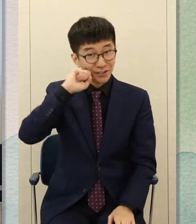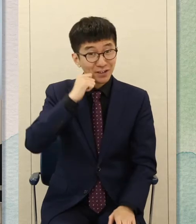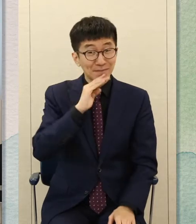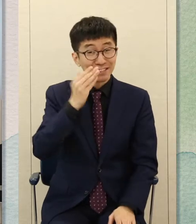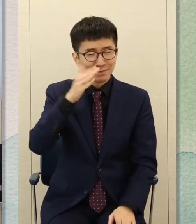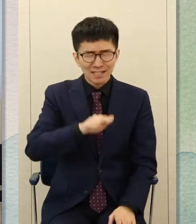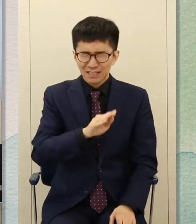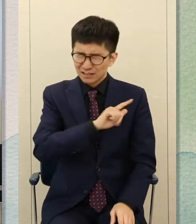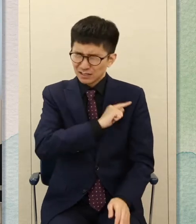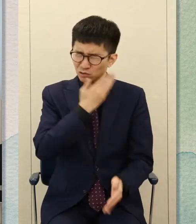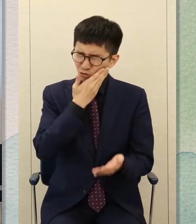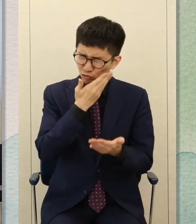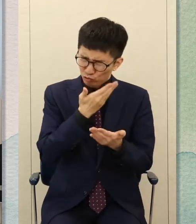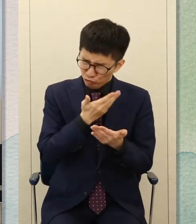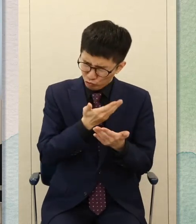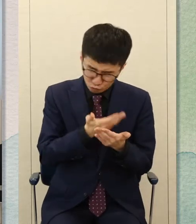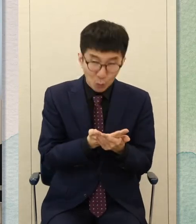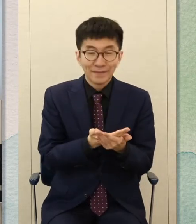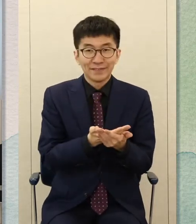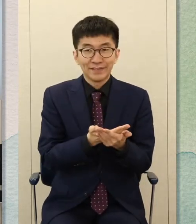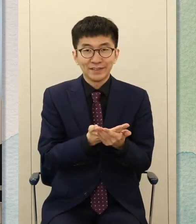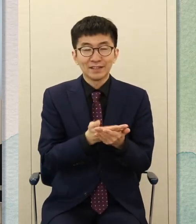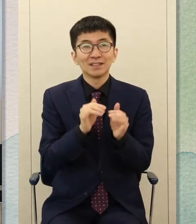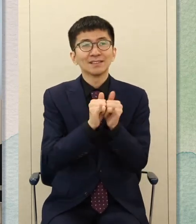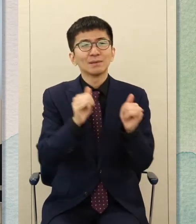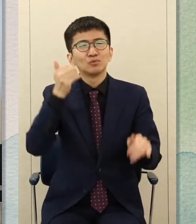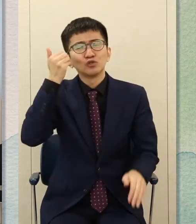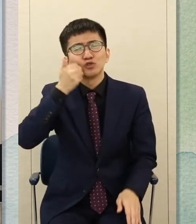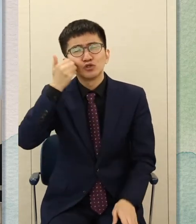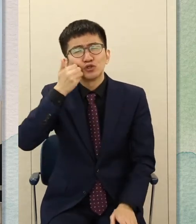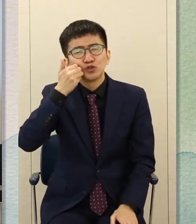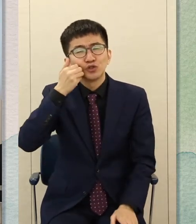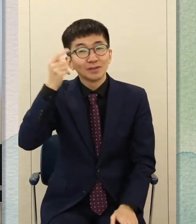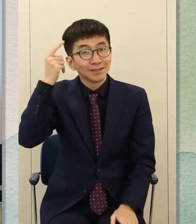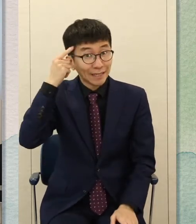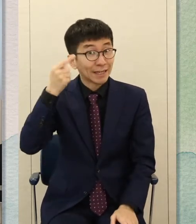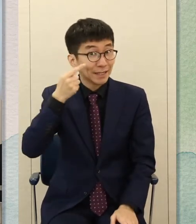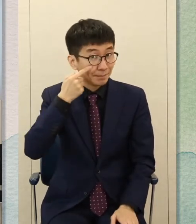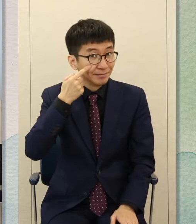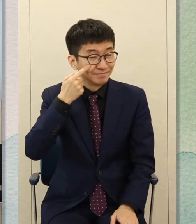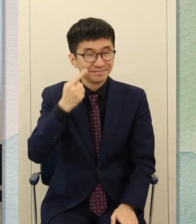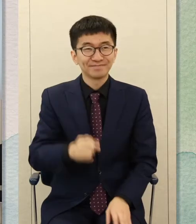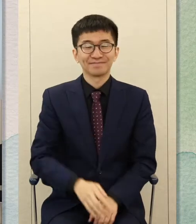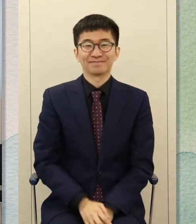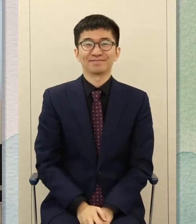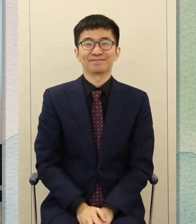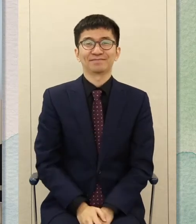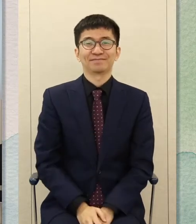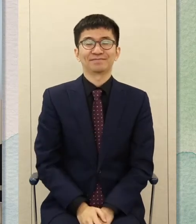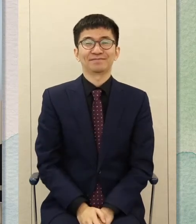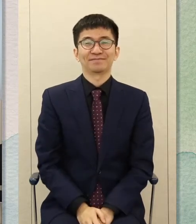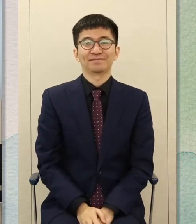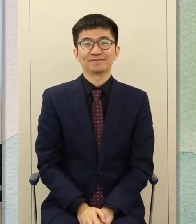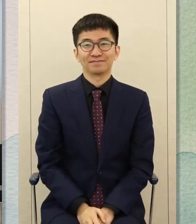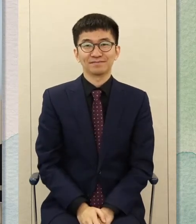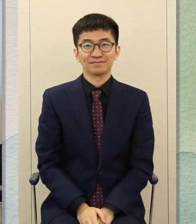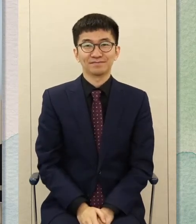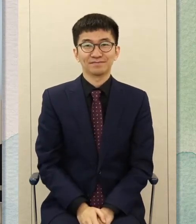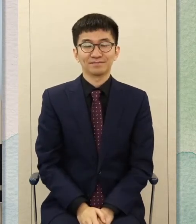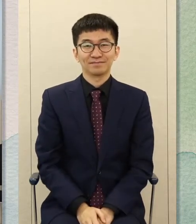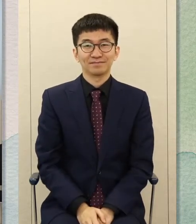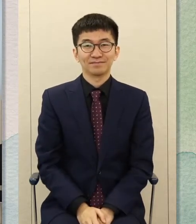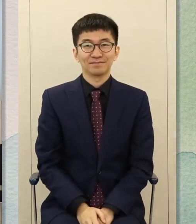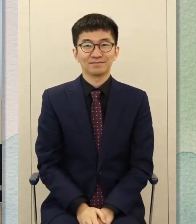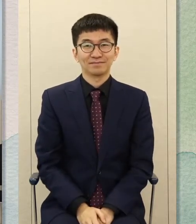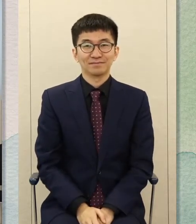핵심 독자, 예, 중요한 독자, 이런 사람이 누군지 우리가 좀 규정을 조금 해봤으면 좋겠다, 이런